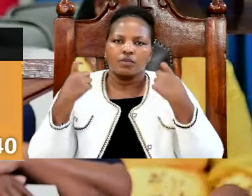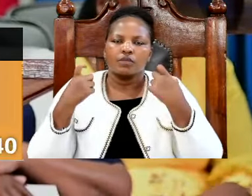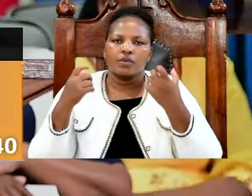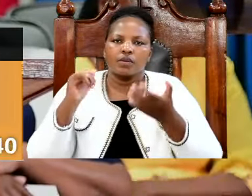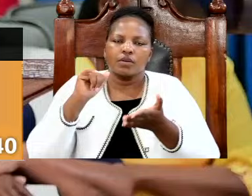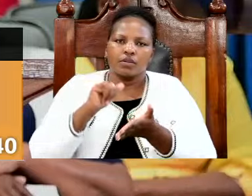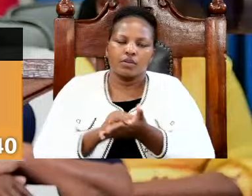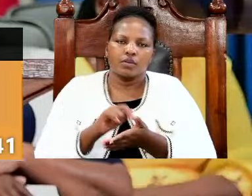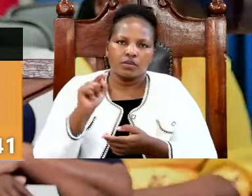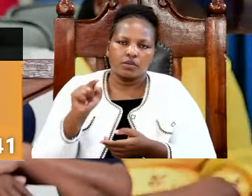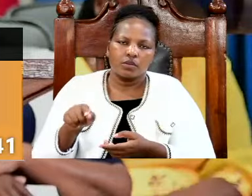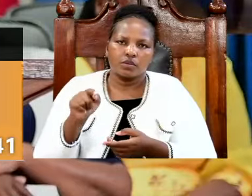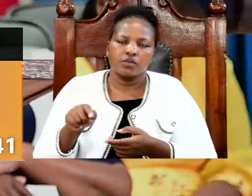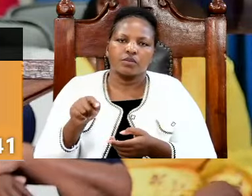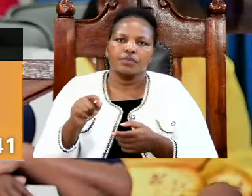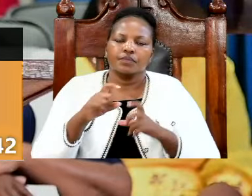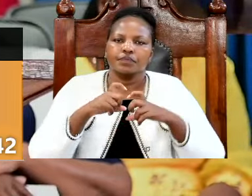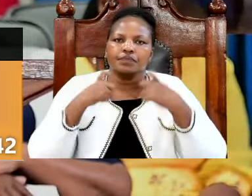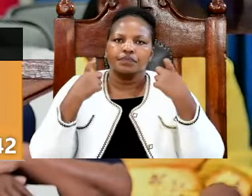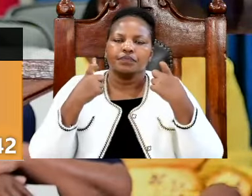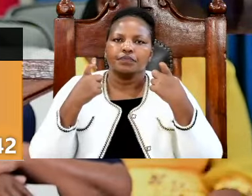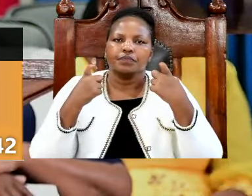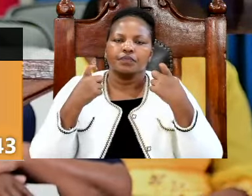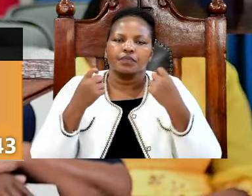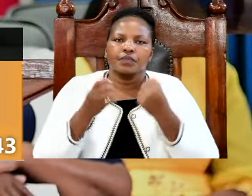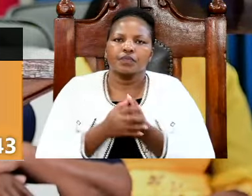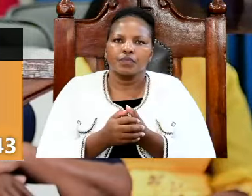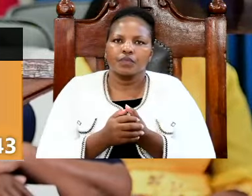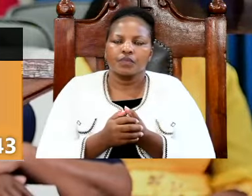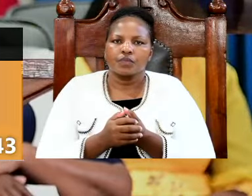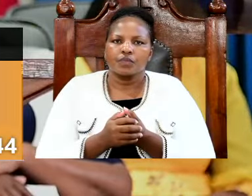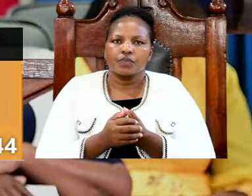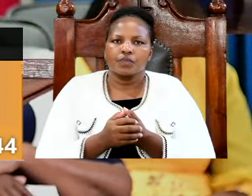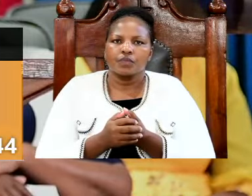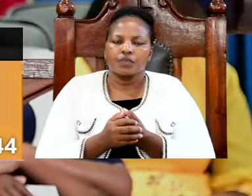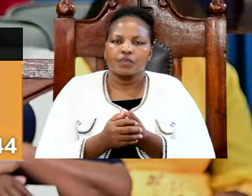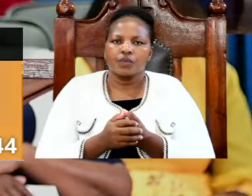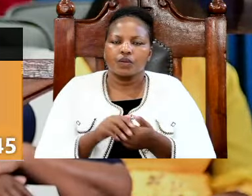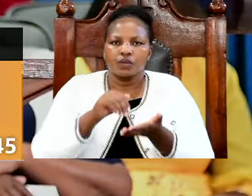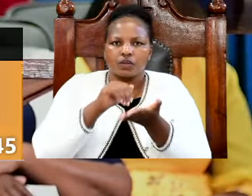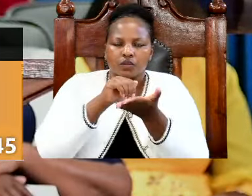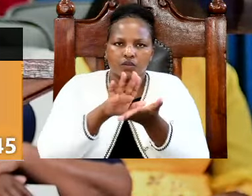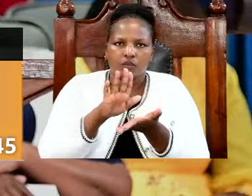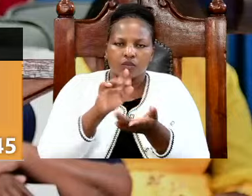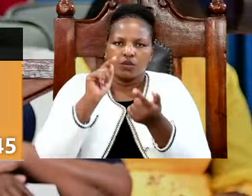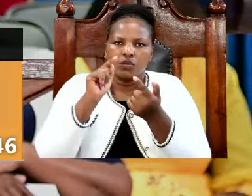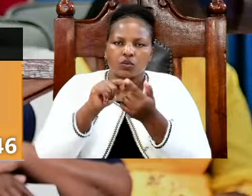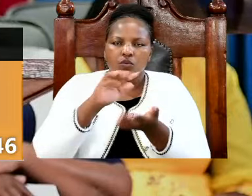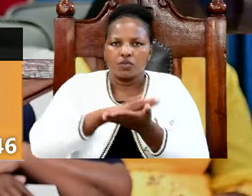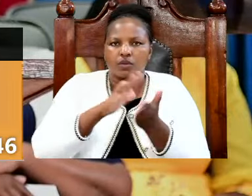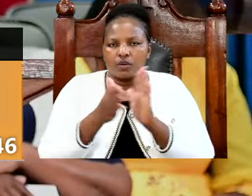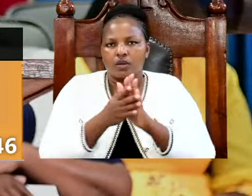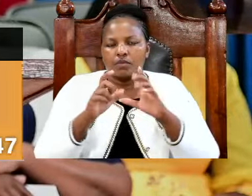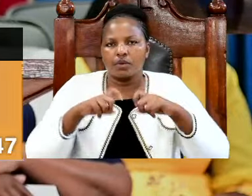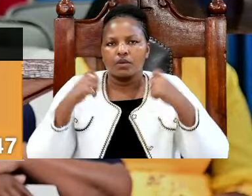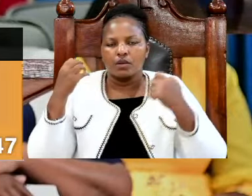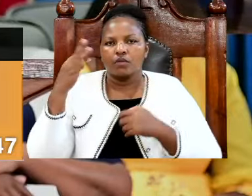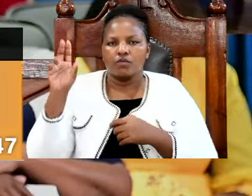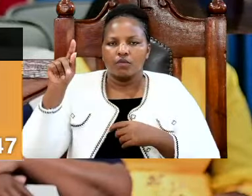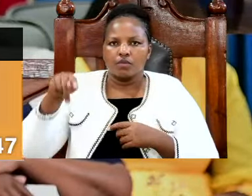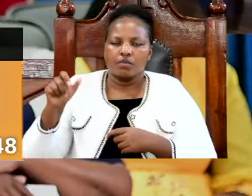Jennifer Jerry Mushemi akiwa mshugaji wa habari jema alitumwa kuwa mshugaji wa parokia